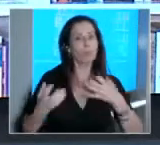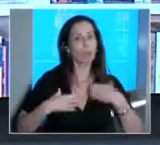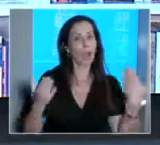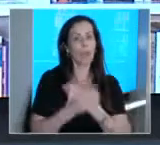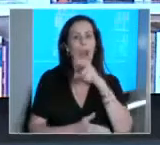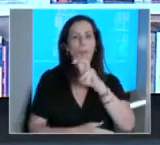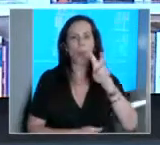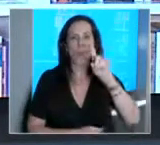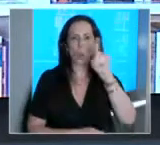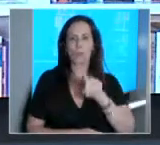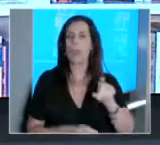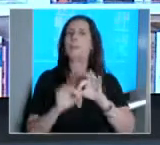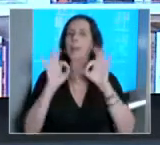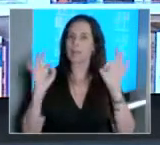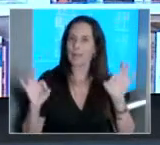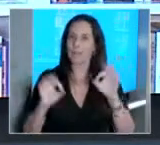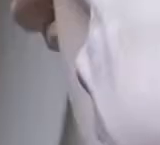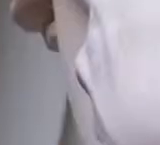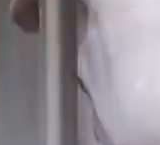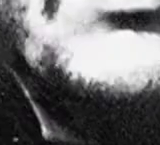חדש לעמוס עוז. מתחילים.